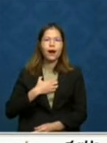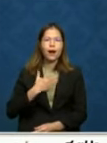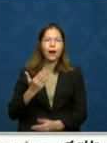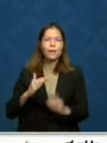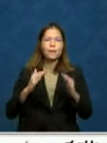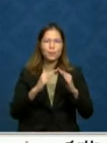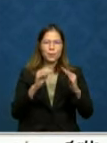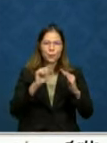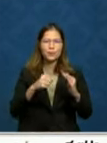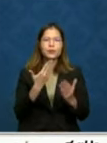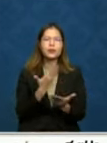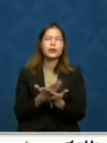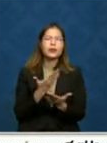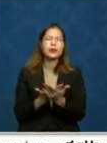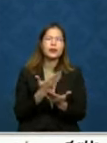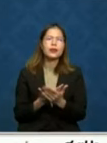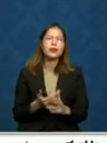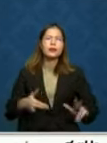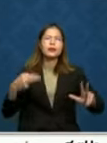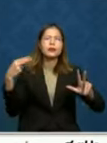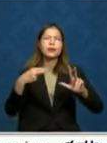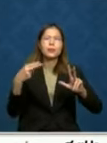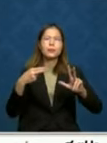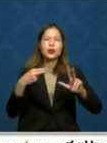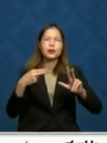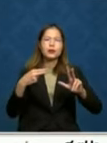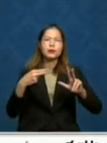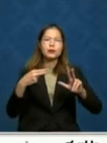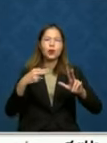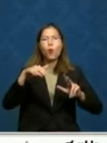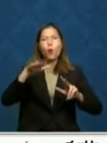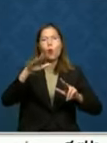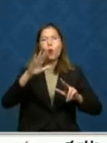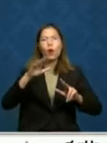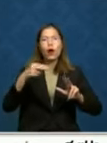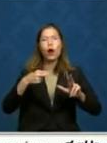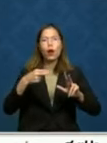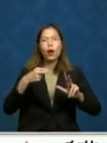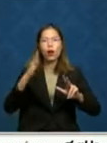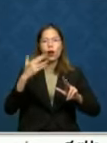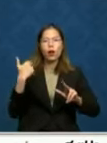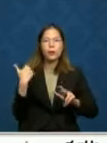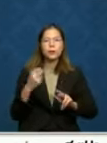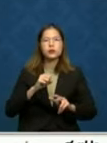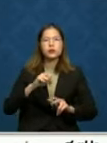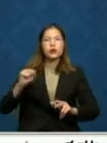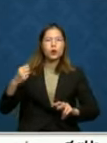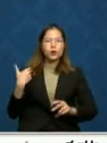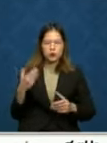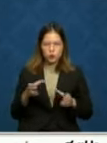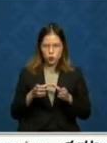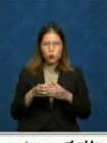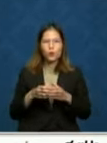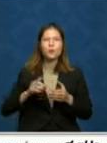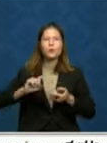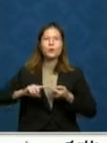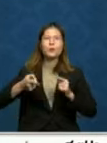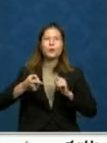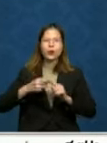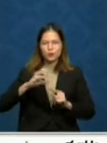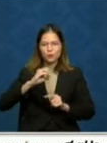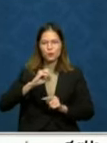ปีหนึ่งได้บำนาญ30,000กว่าแม้แต่กลุ่มเพื่อนผมเองรุ่น